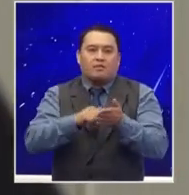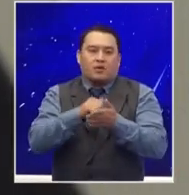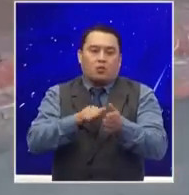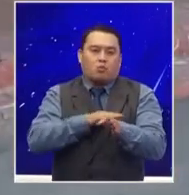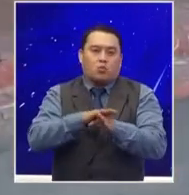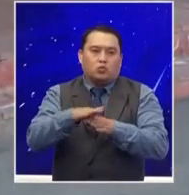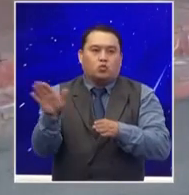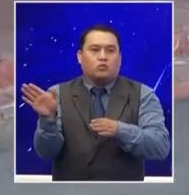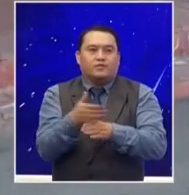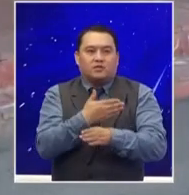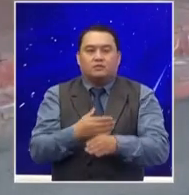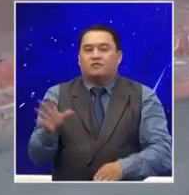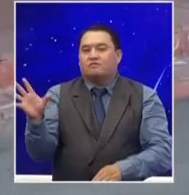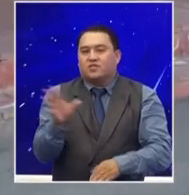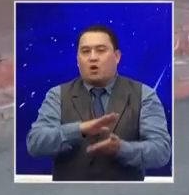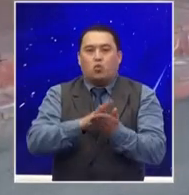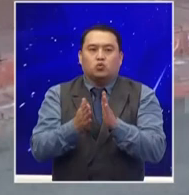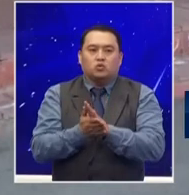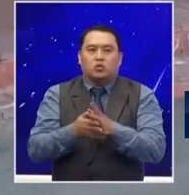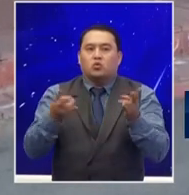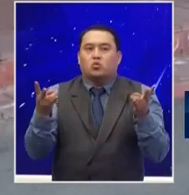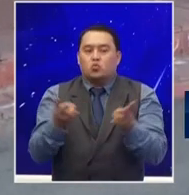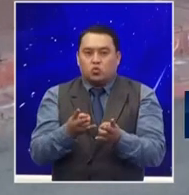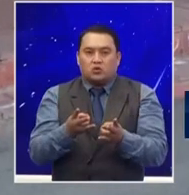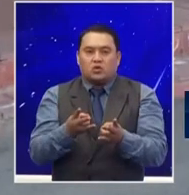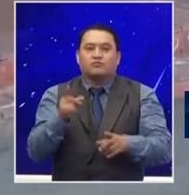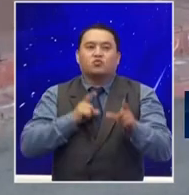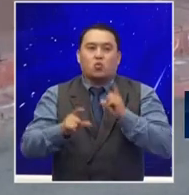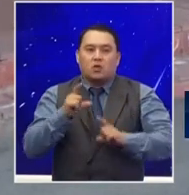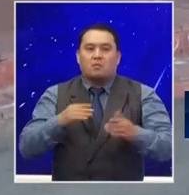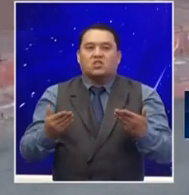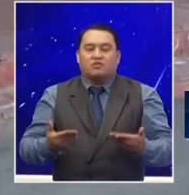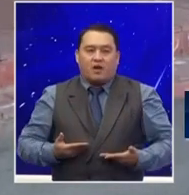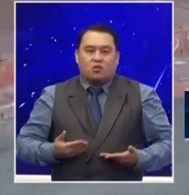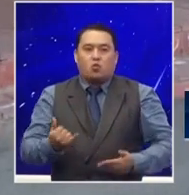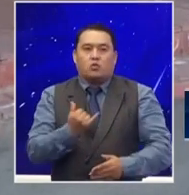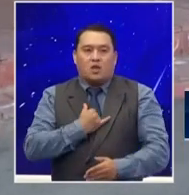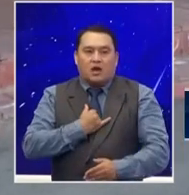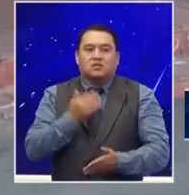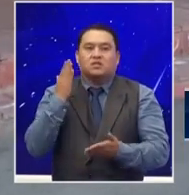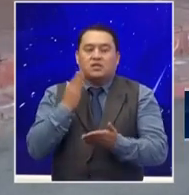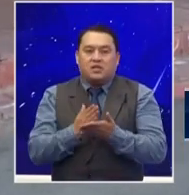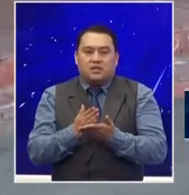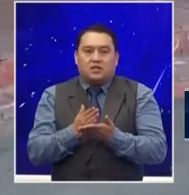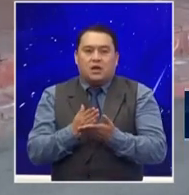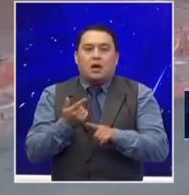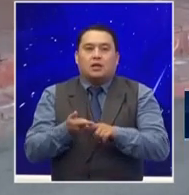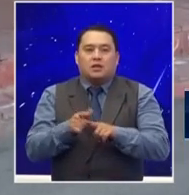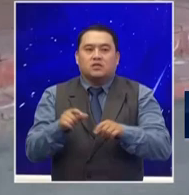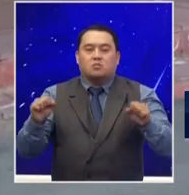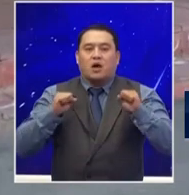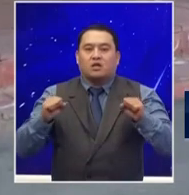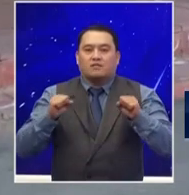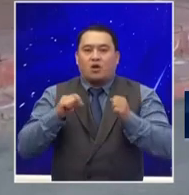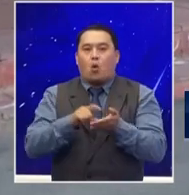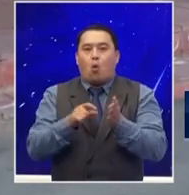устранены. Все условия, которые необходимы для студента проживания, у нас предусмотрены. Это спортивные